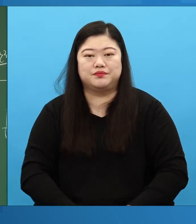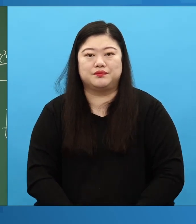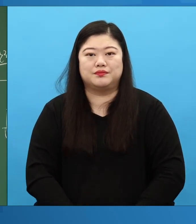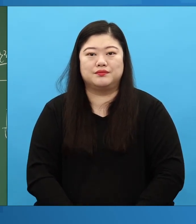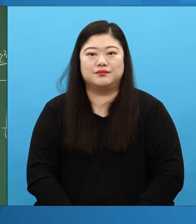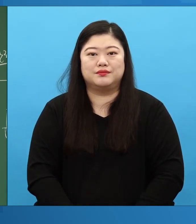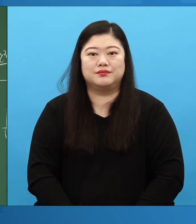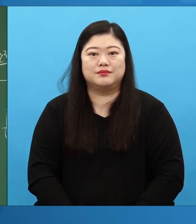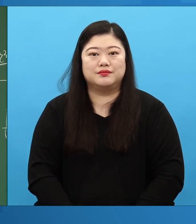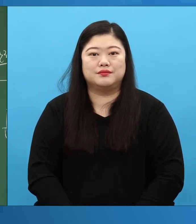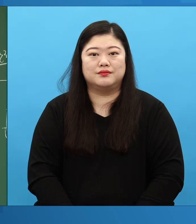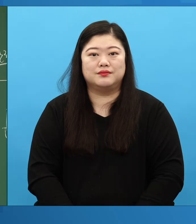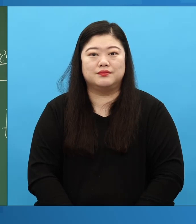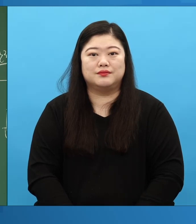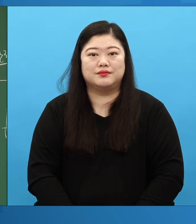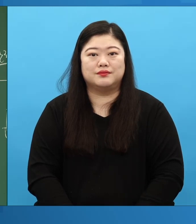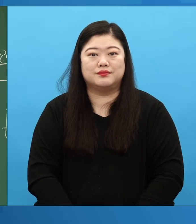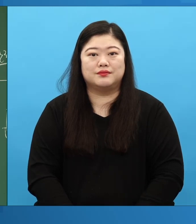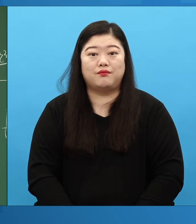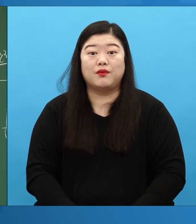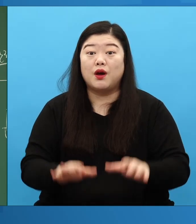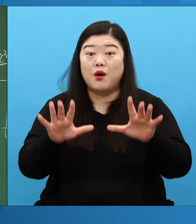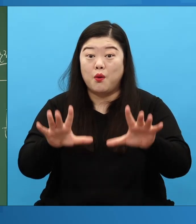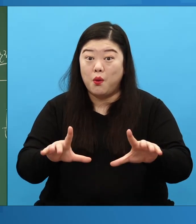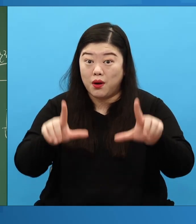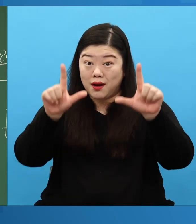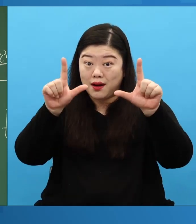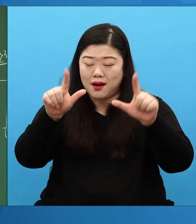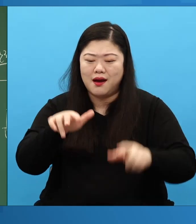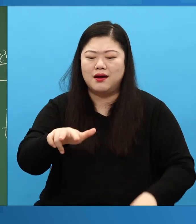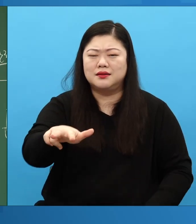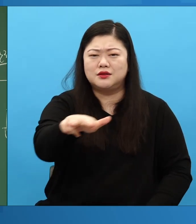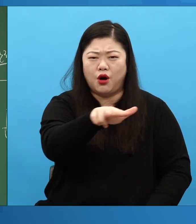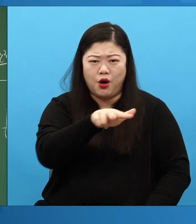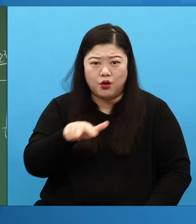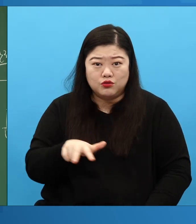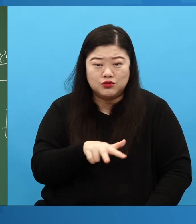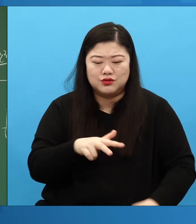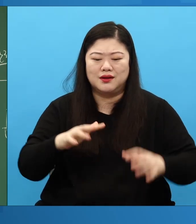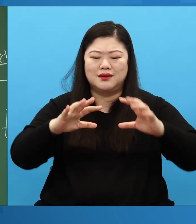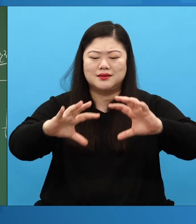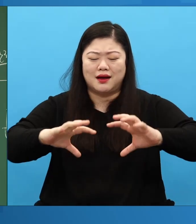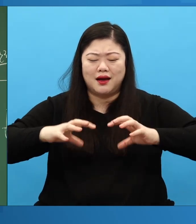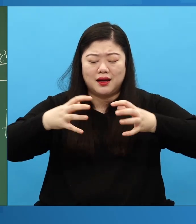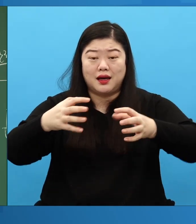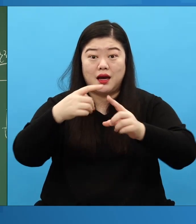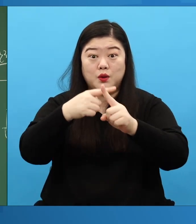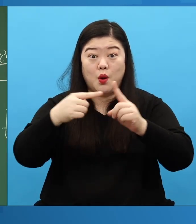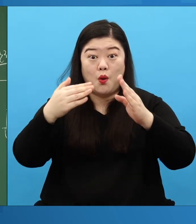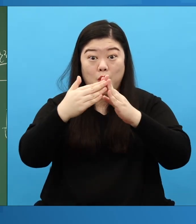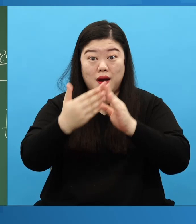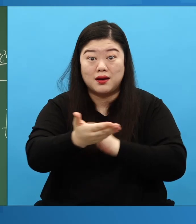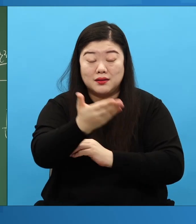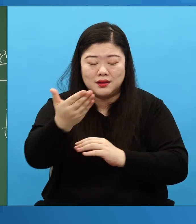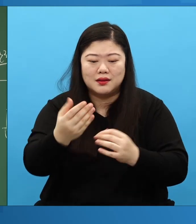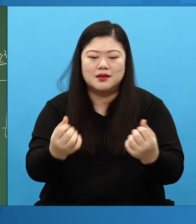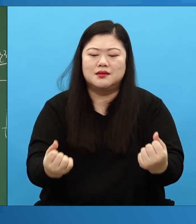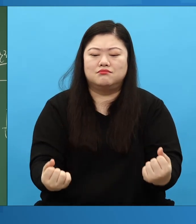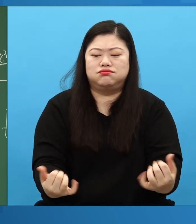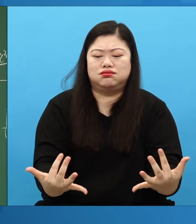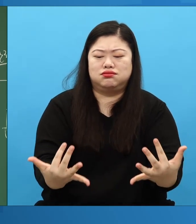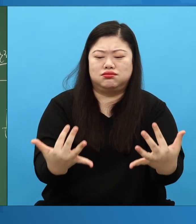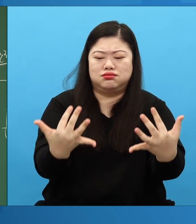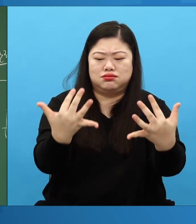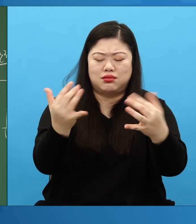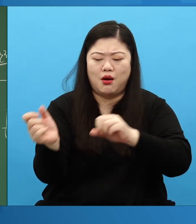simple. 올해는 전국 세계 교회가 이제 일어나는 놀라운 역사 분명히 있을 겁니다.